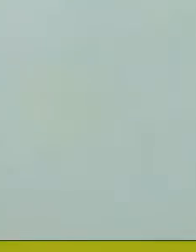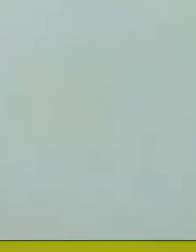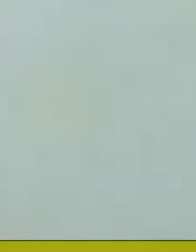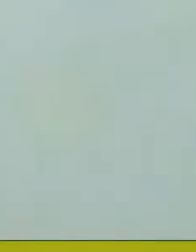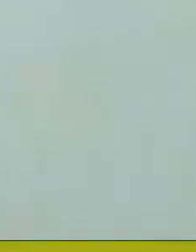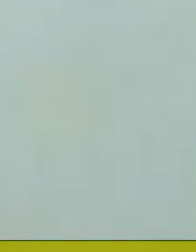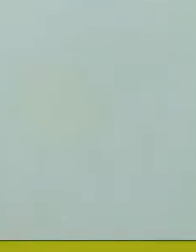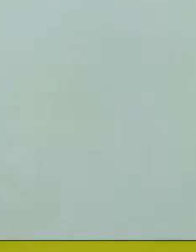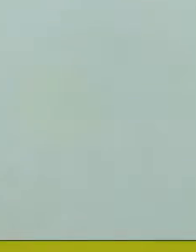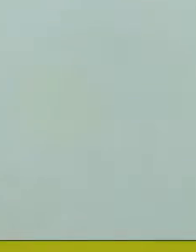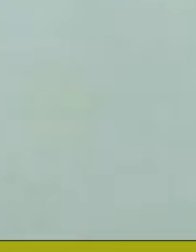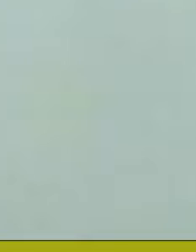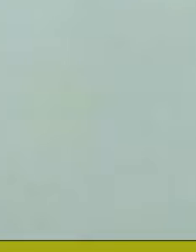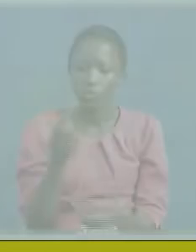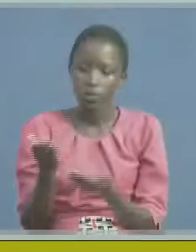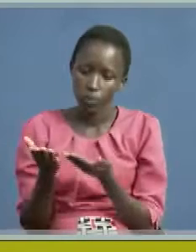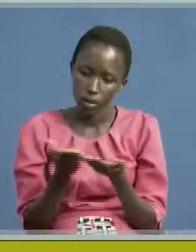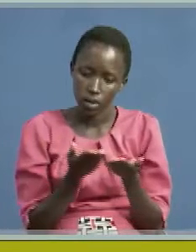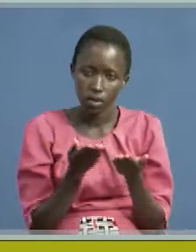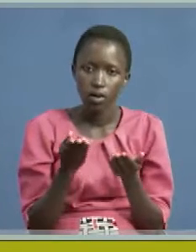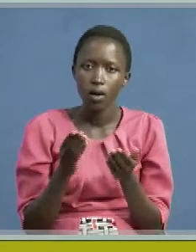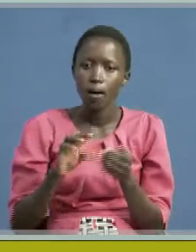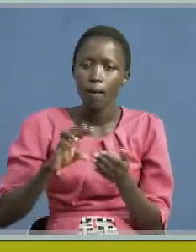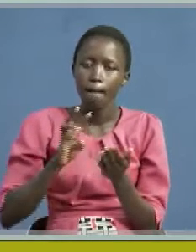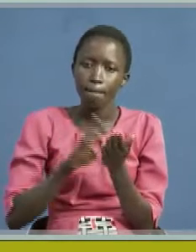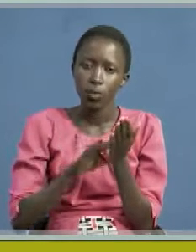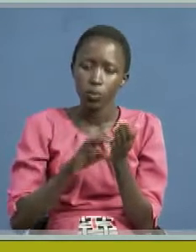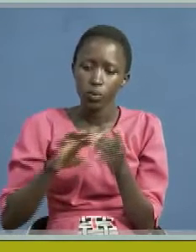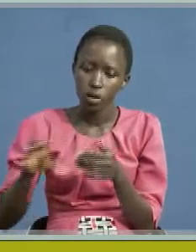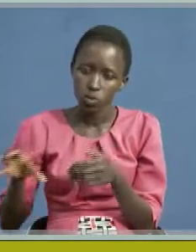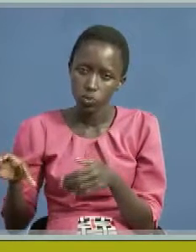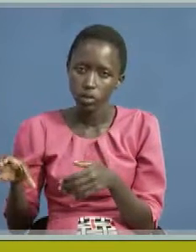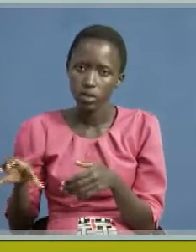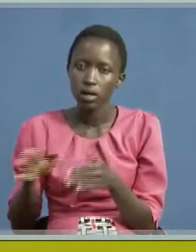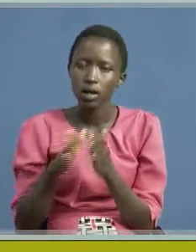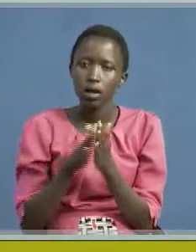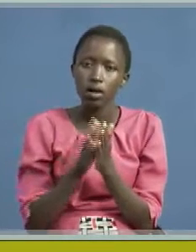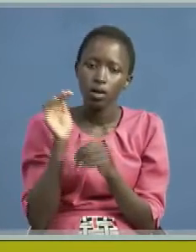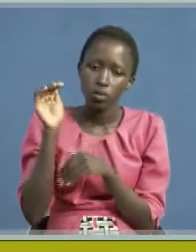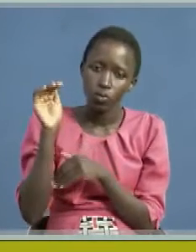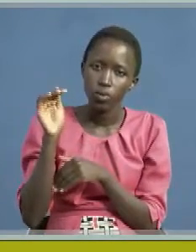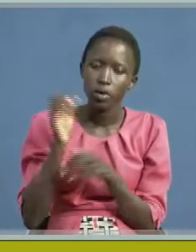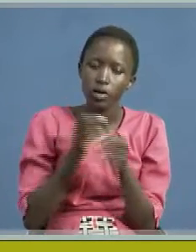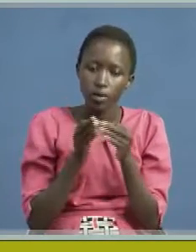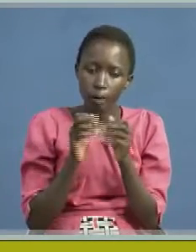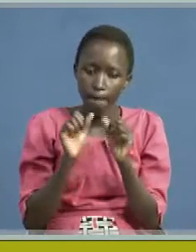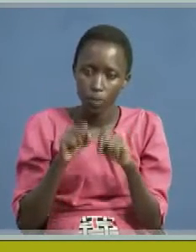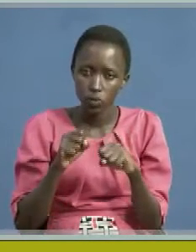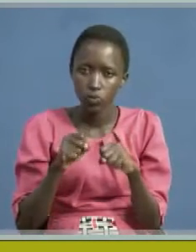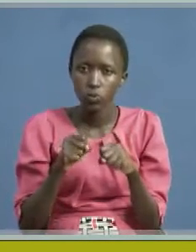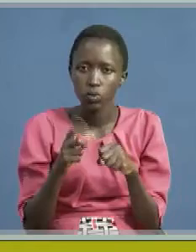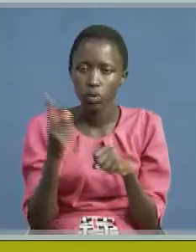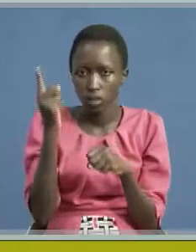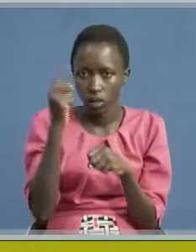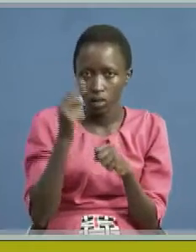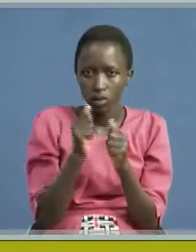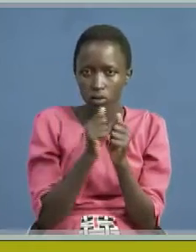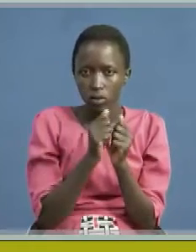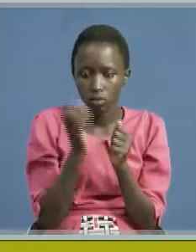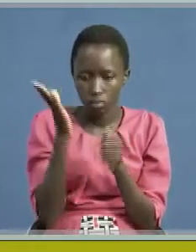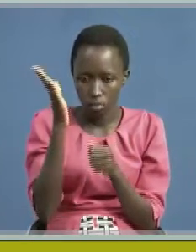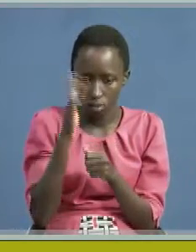I want to most sincerely welcome you to Migori County and request that if possible, kuja na